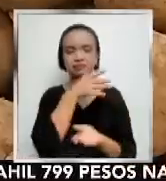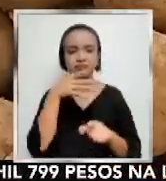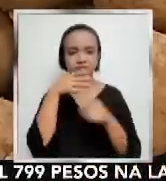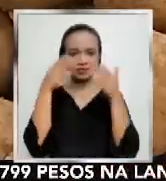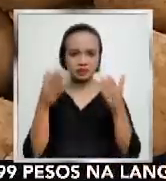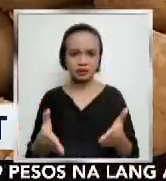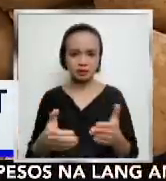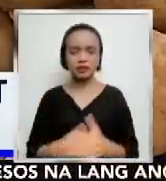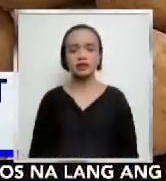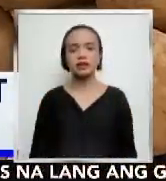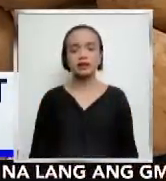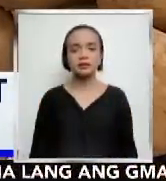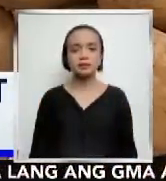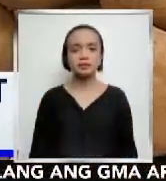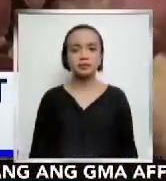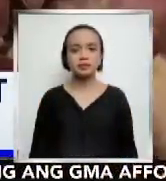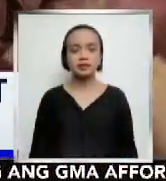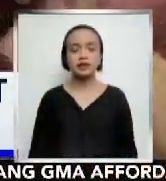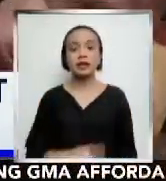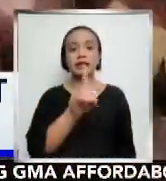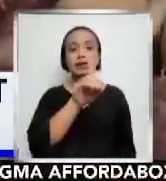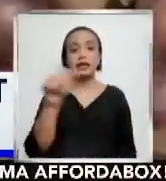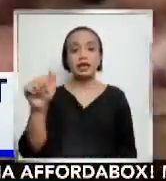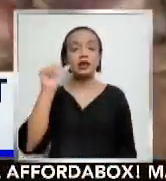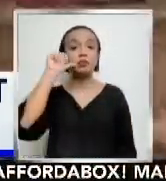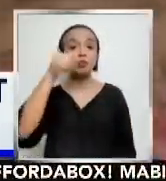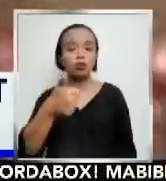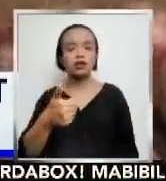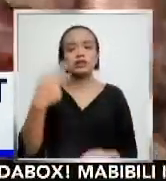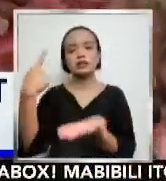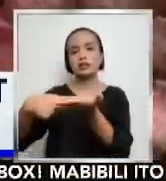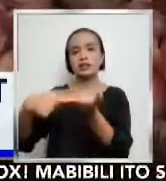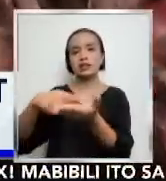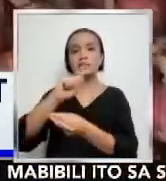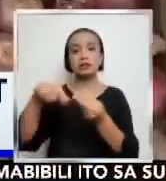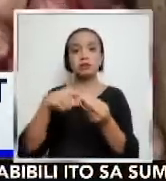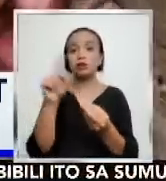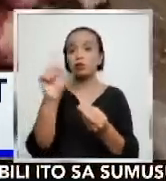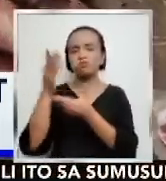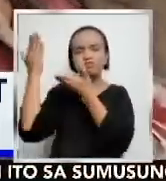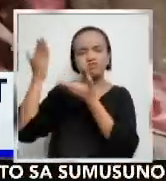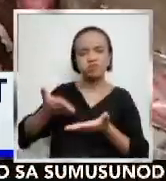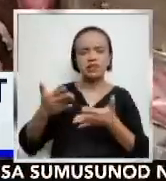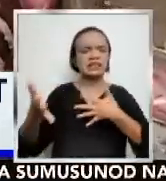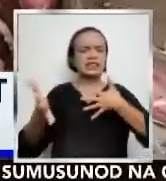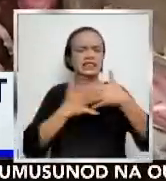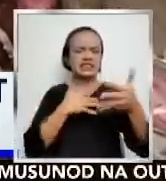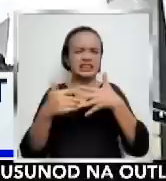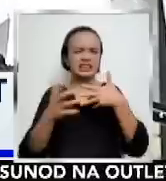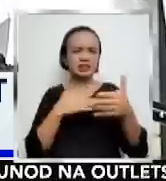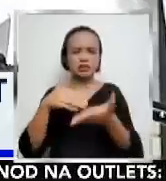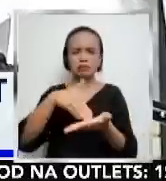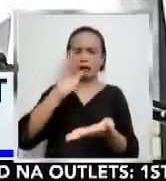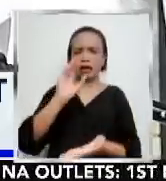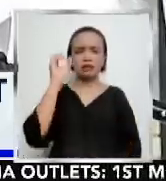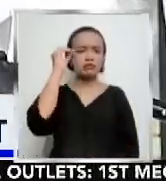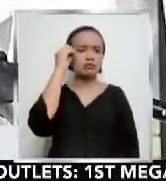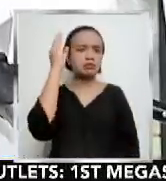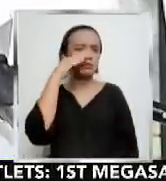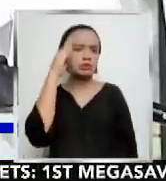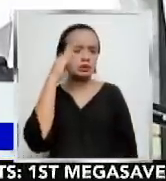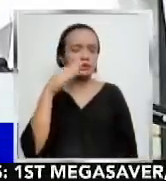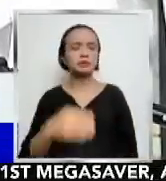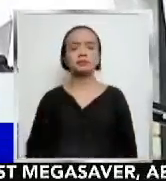Bukas, tatalakayin sa DA ang posibilidad na mag-import sa gitna ng napakataas na presyo ng sibuyas. It can be